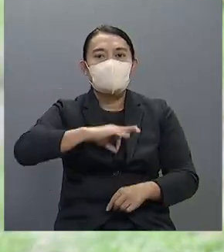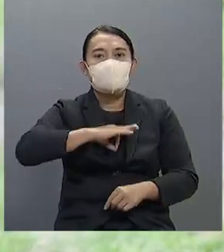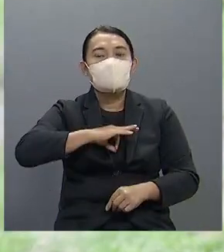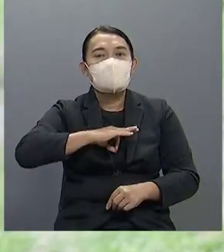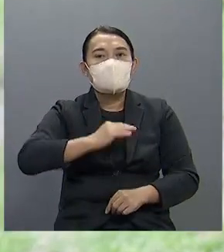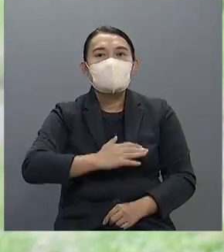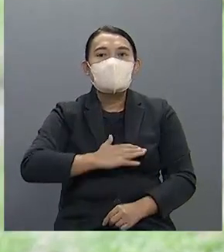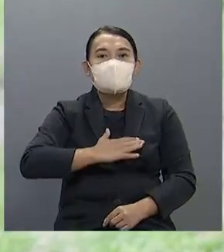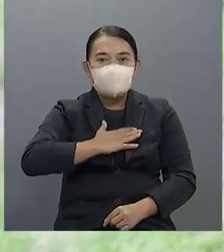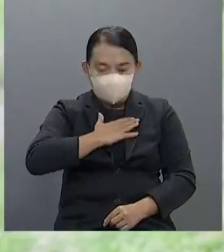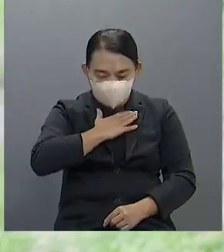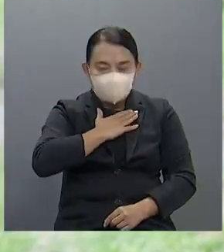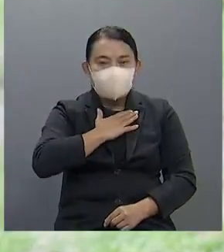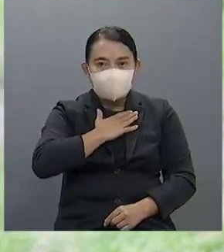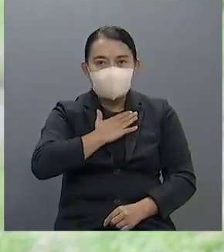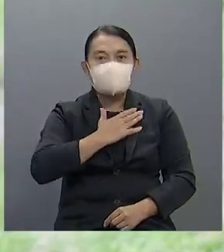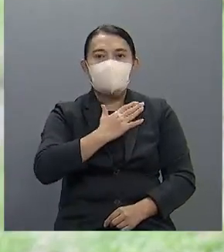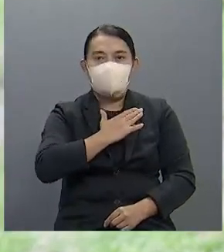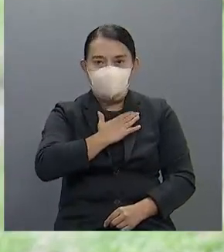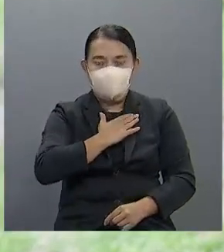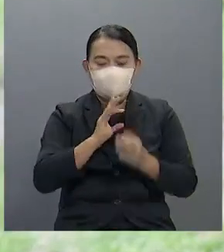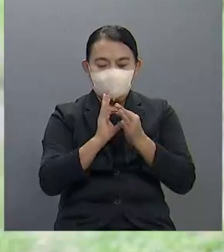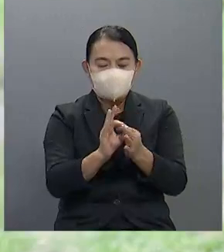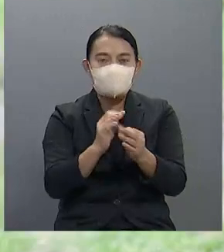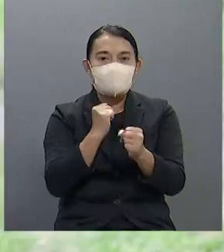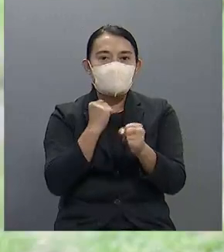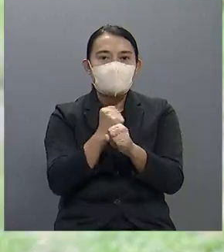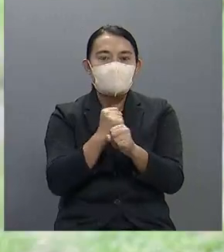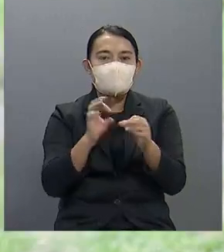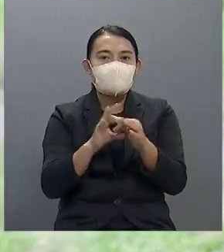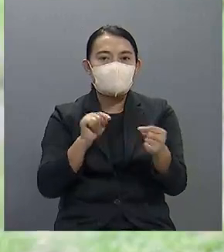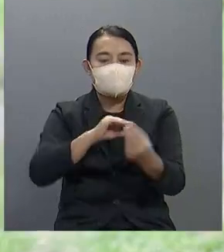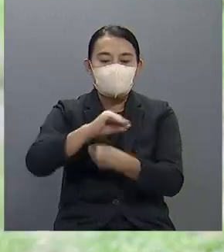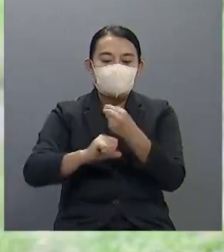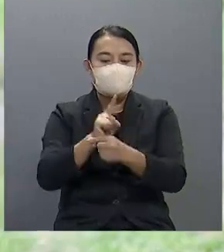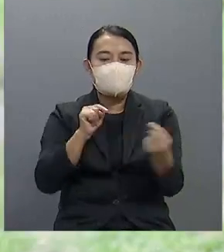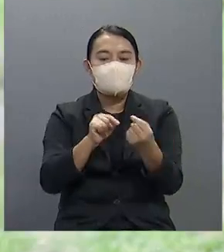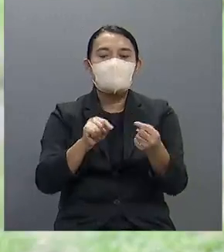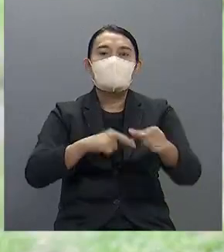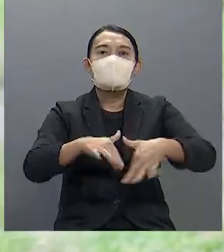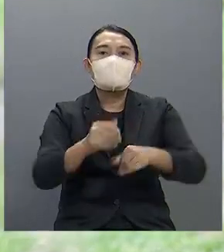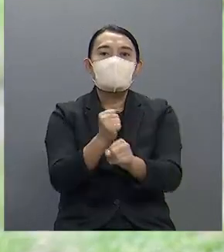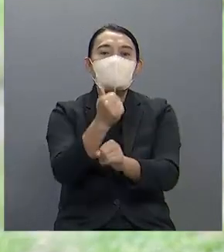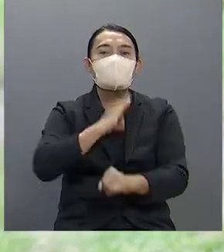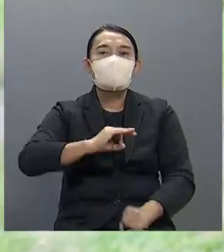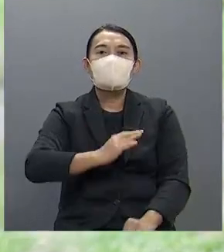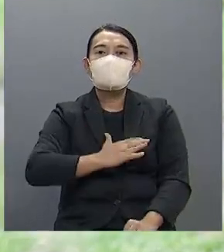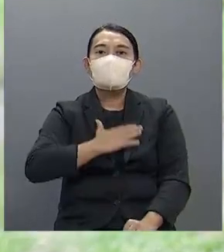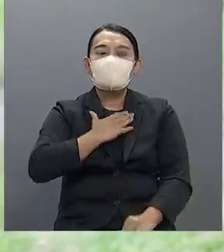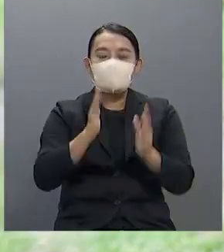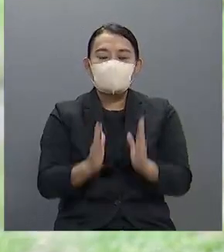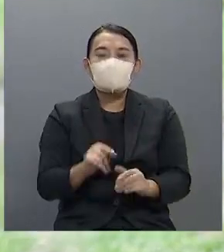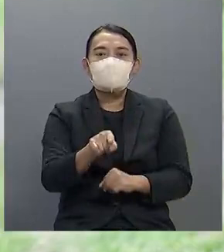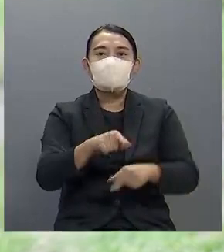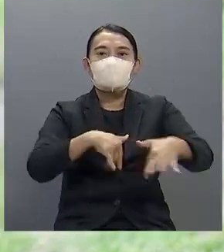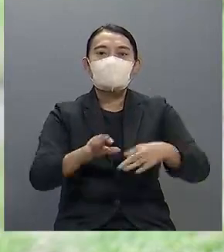ที่เราสามารถเป็นส่วนหนึ่งในการที่จะสร้างเรื่องของคำว่าเศรษฐกิจชุมชนได้นะครับเราภูมิใจที่สามารถเอาคนน้ำชนมารวมตัวเป็นกลุ่มได้น